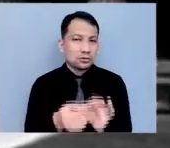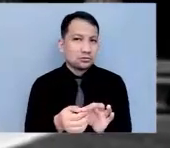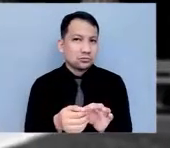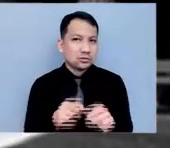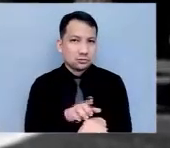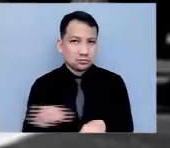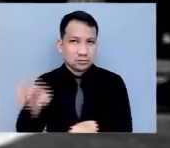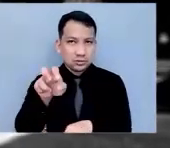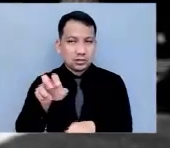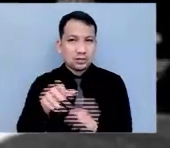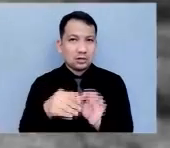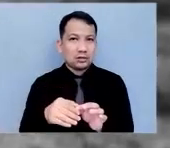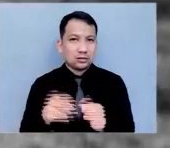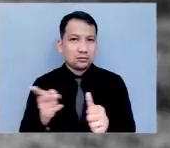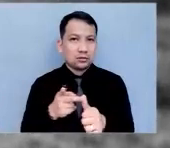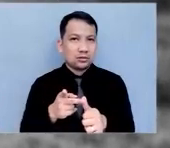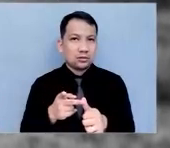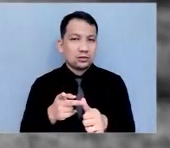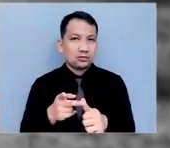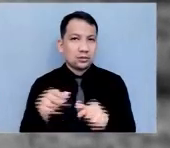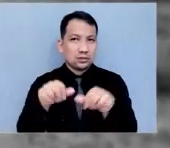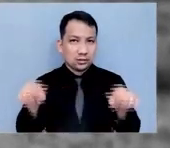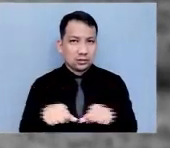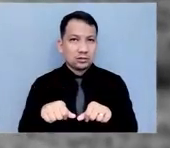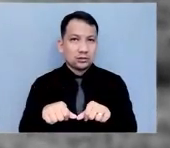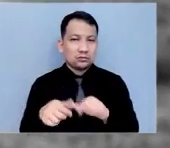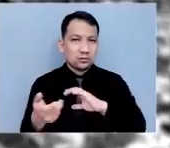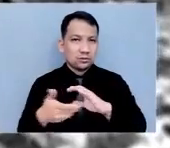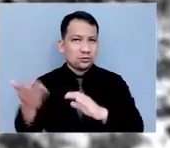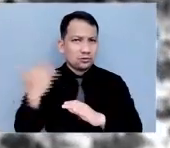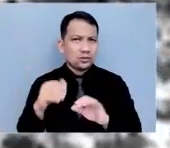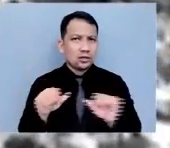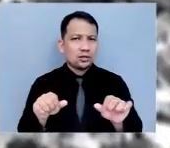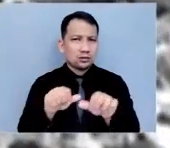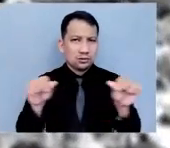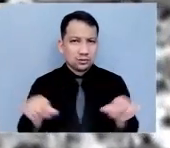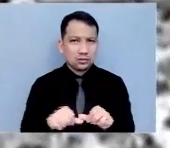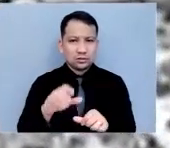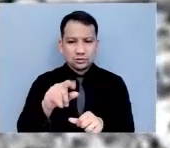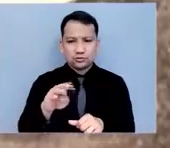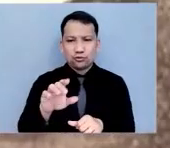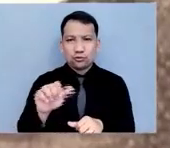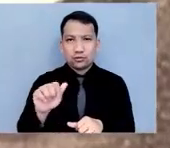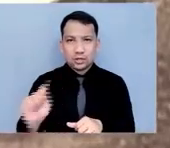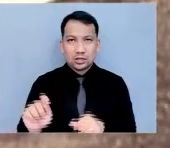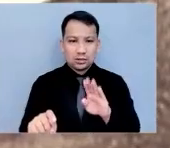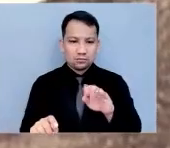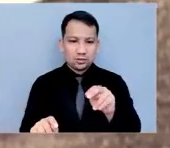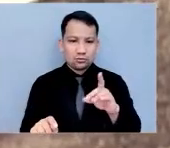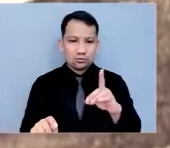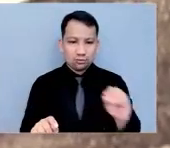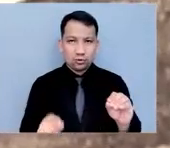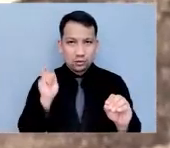sa mga pangunahing commercial areas sa Maynila noong mga panahon na yun. Escolta, Binondo. Siyempre, pinakamabilis